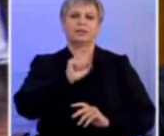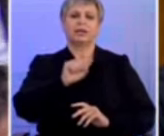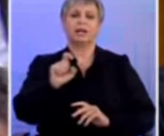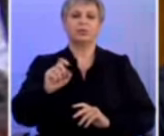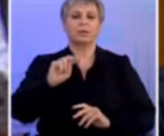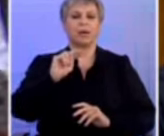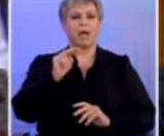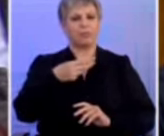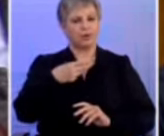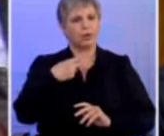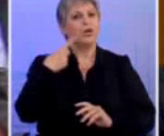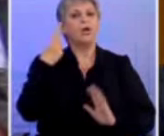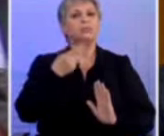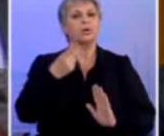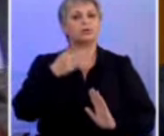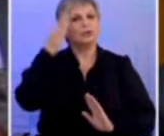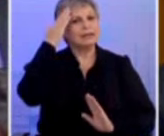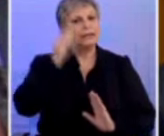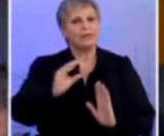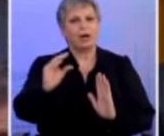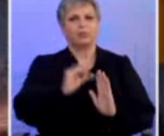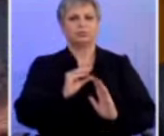για επενδύσεις, με την υπόσχεση ότι